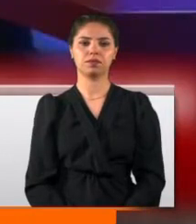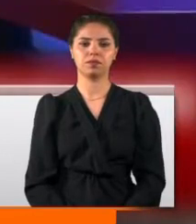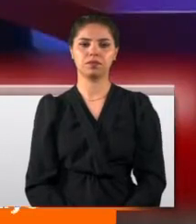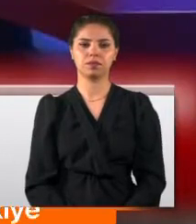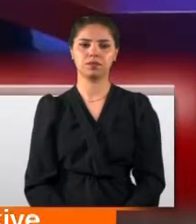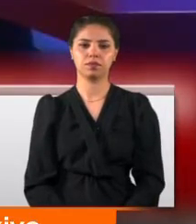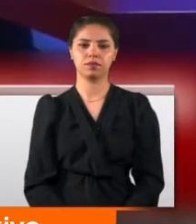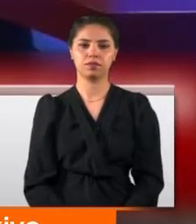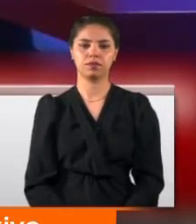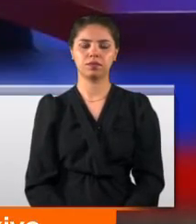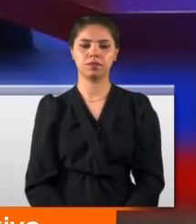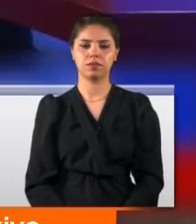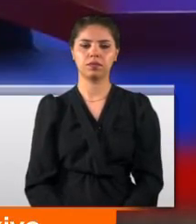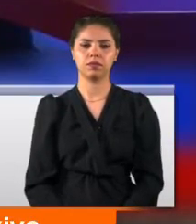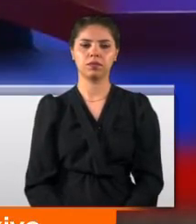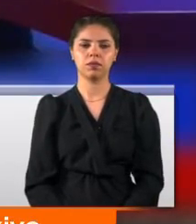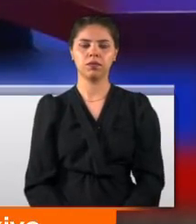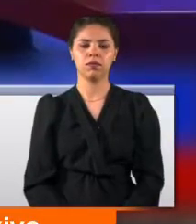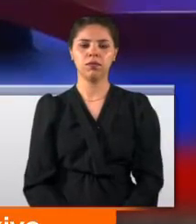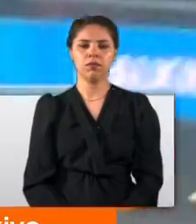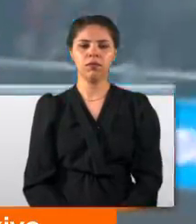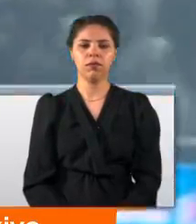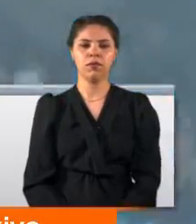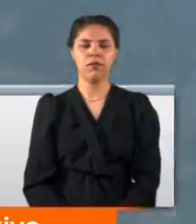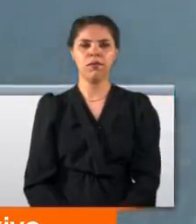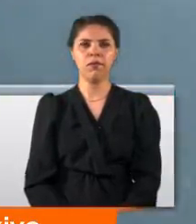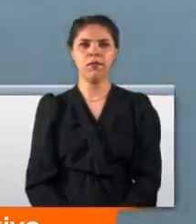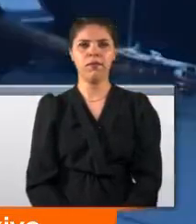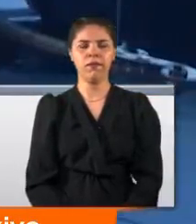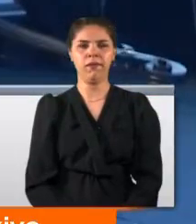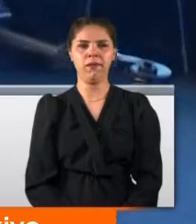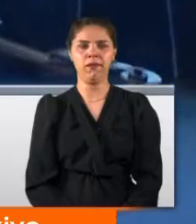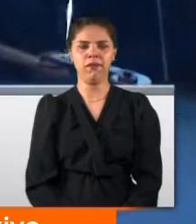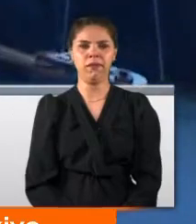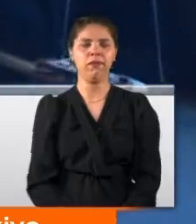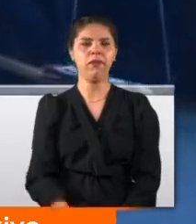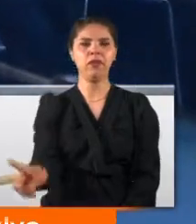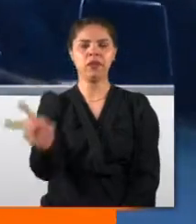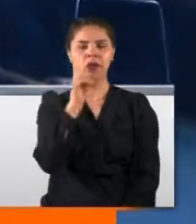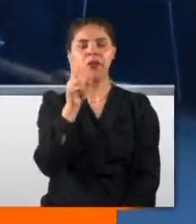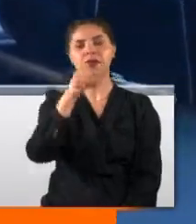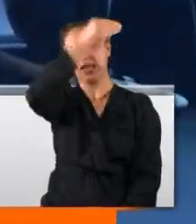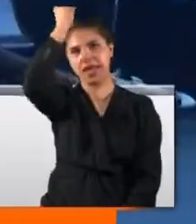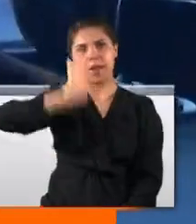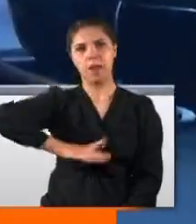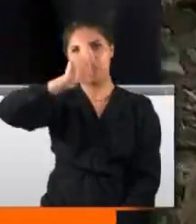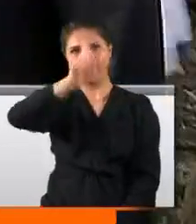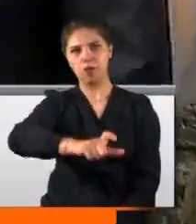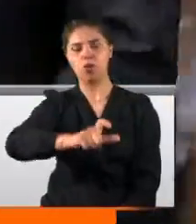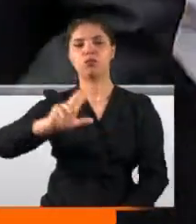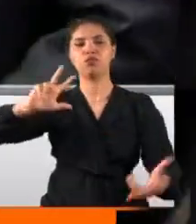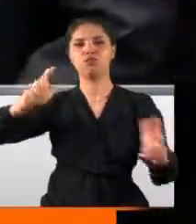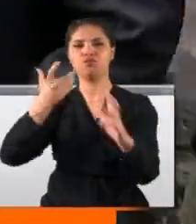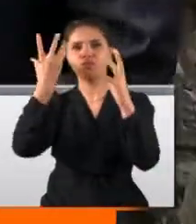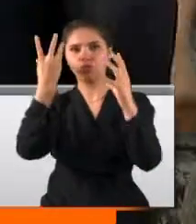Kılıçdaroğlu'nun meseleye yaklaşımı aslında tam da olması gerektiği gibi. Ve sonunda Ekrem İmamoğlu'yla yıldızı bir